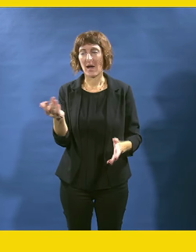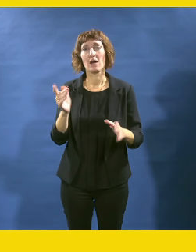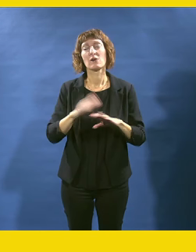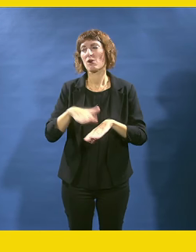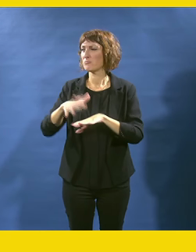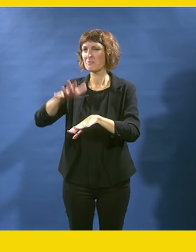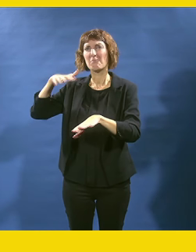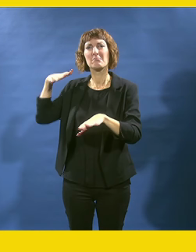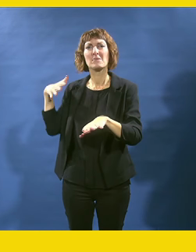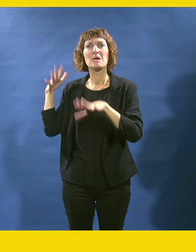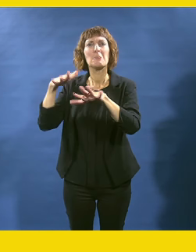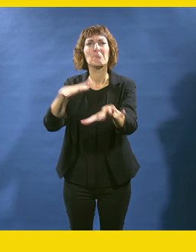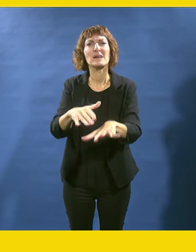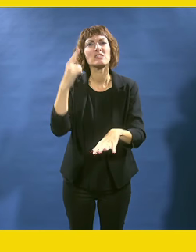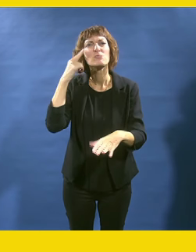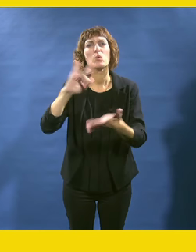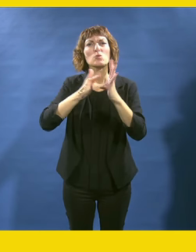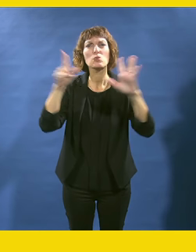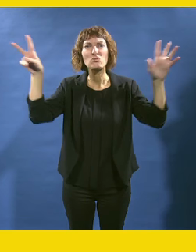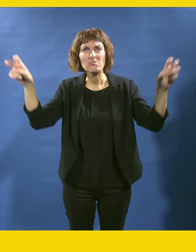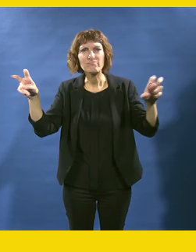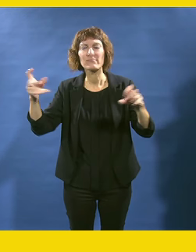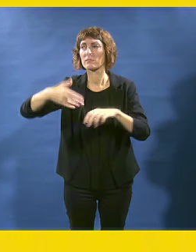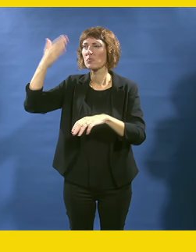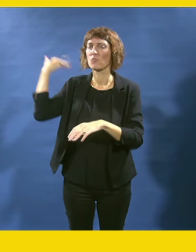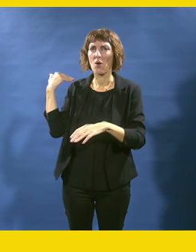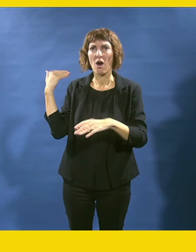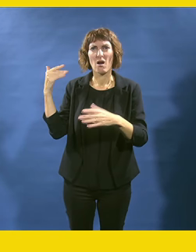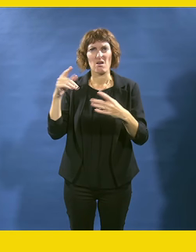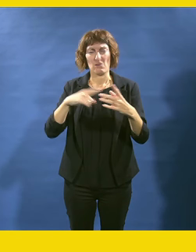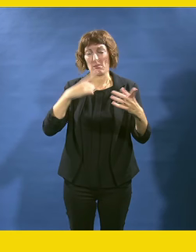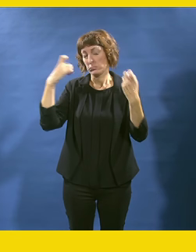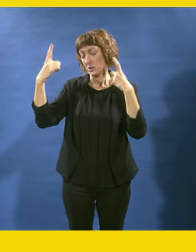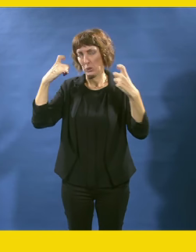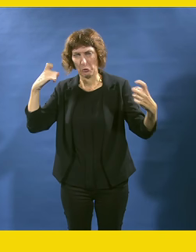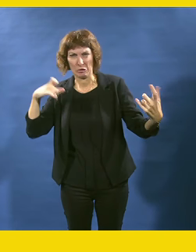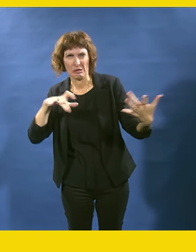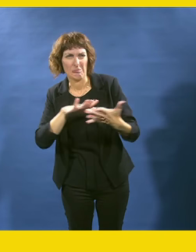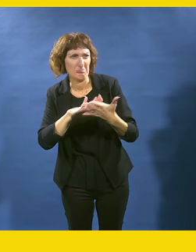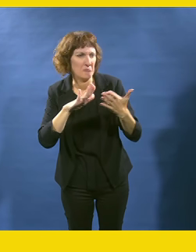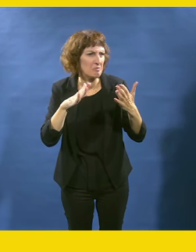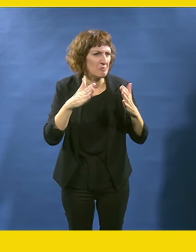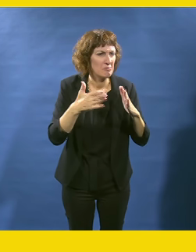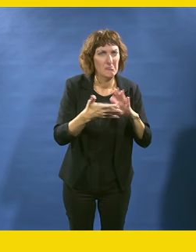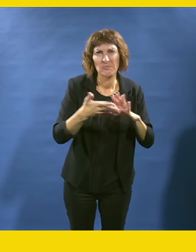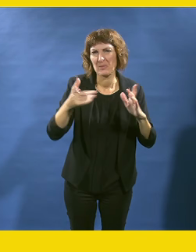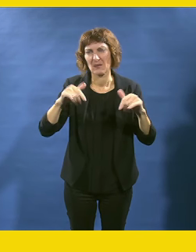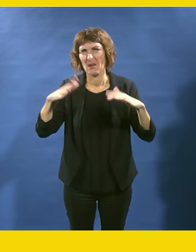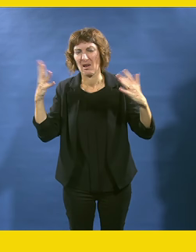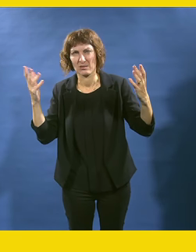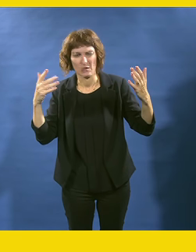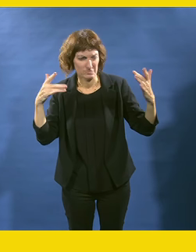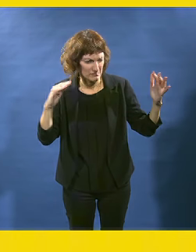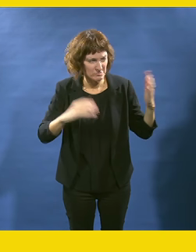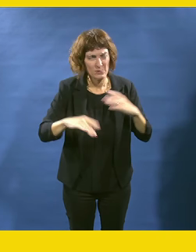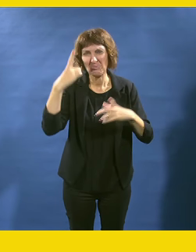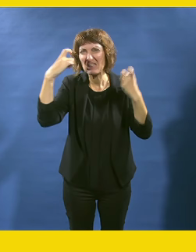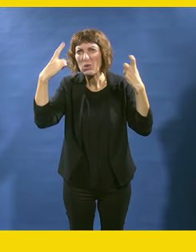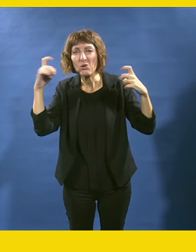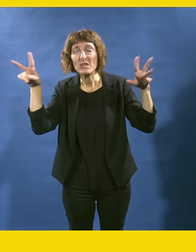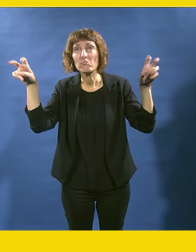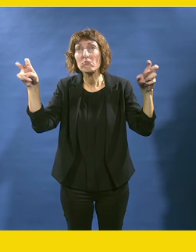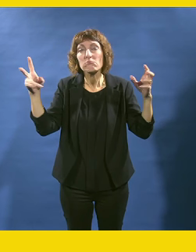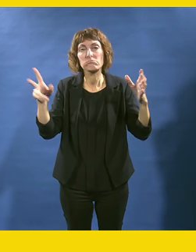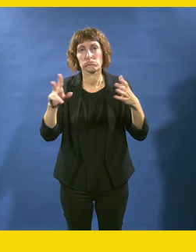tous et les thèses complotistes sur l'existence d'un prétendu enseignement de la prétendue théorie du genre à